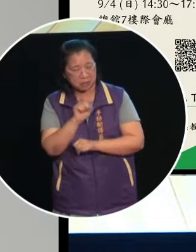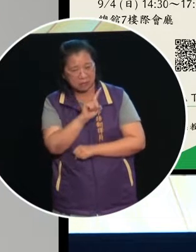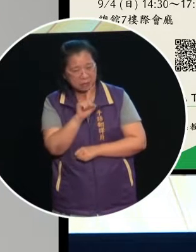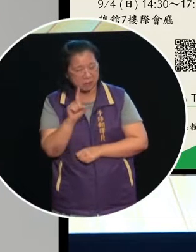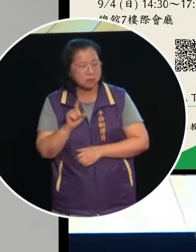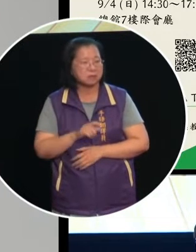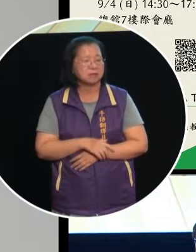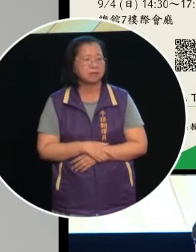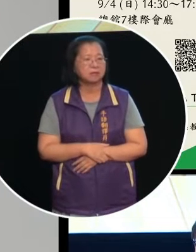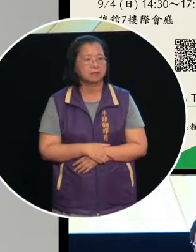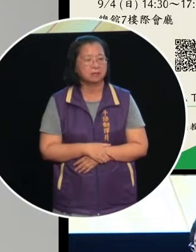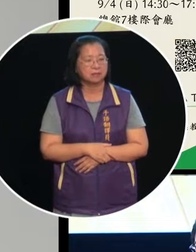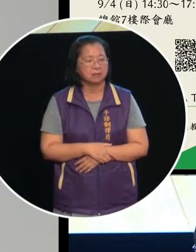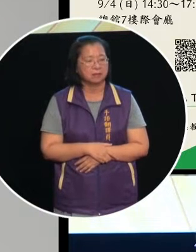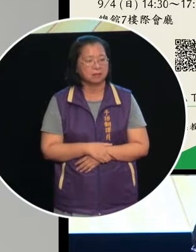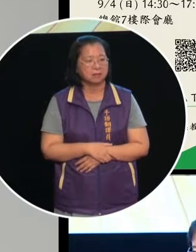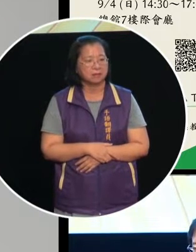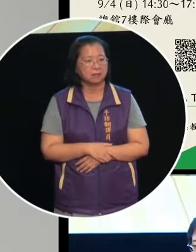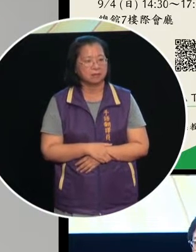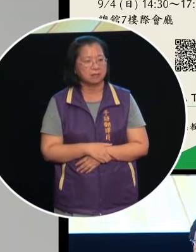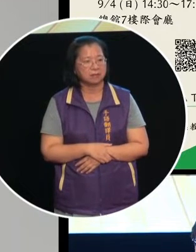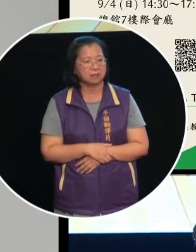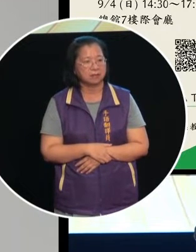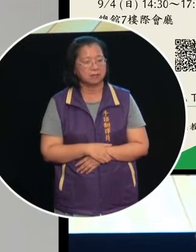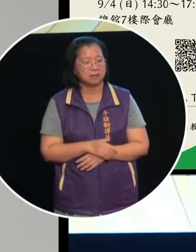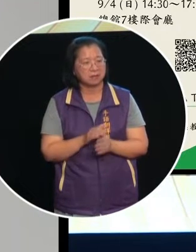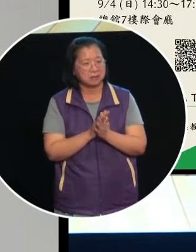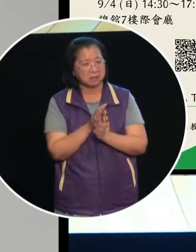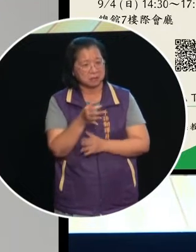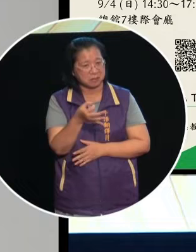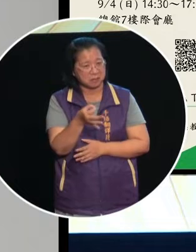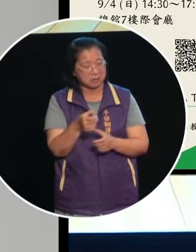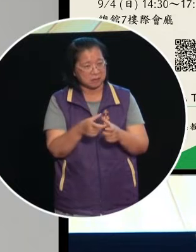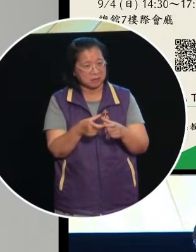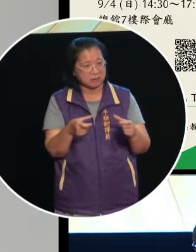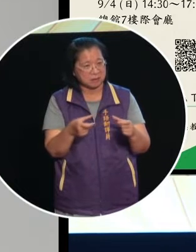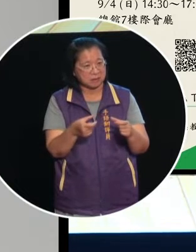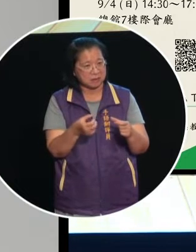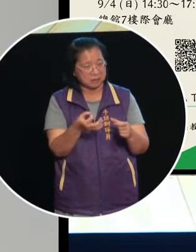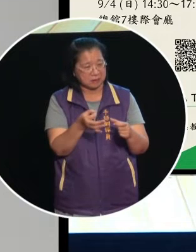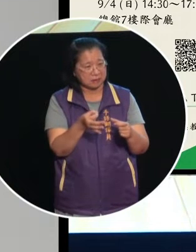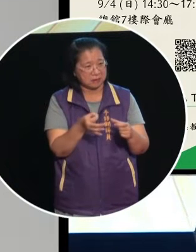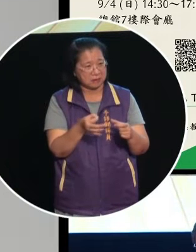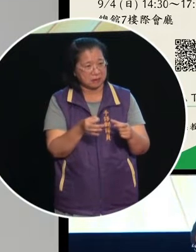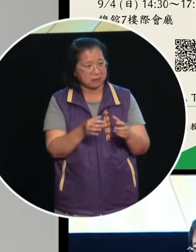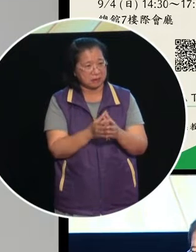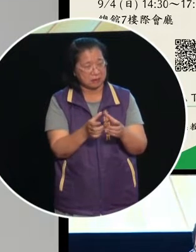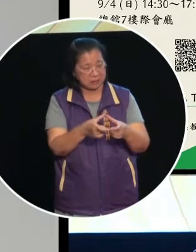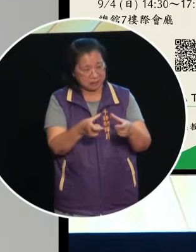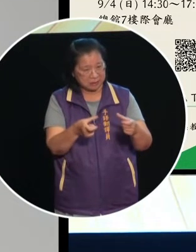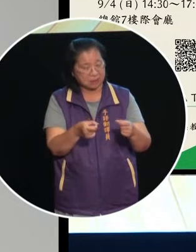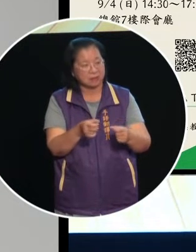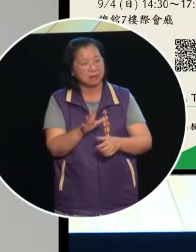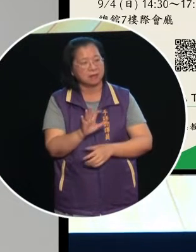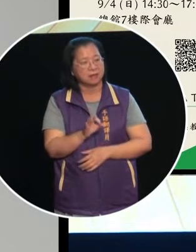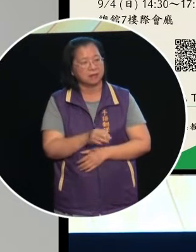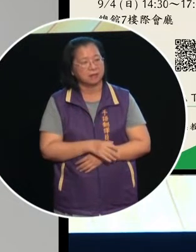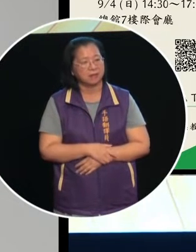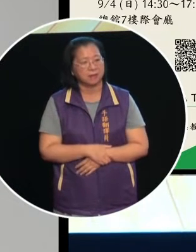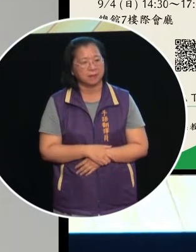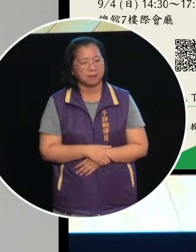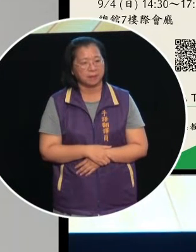的生活，就是要求很大的现金，结果呢家庭就破